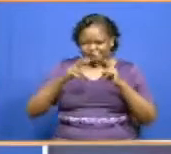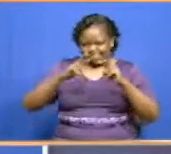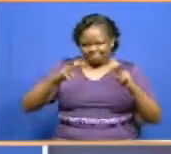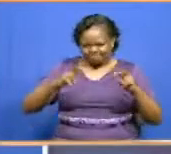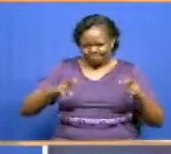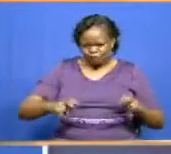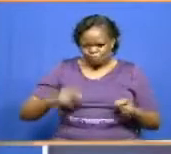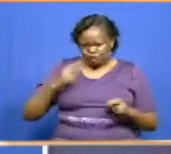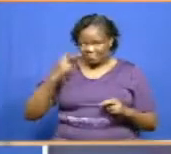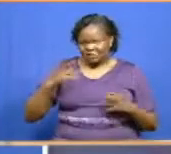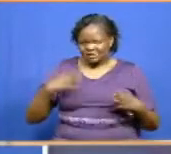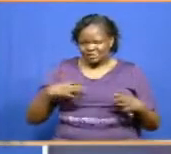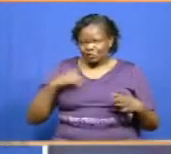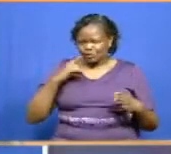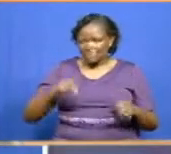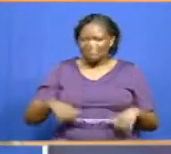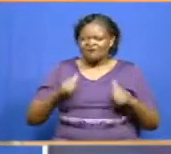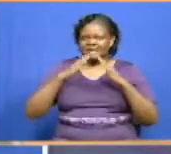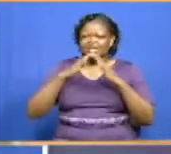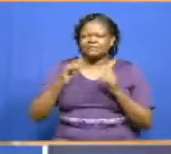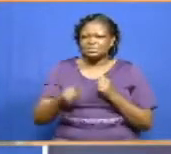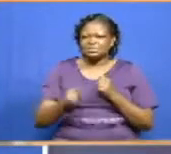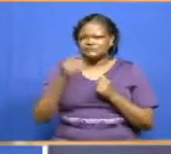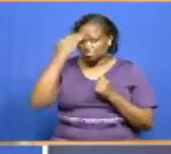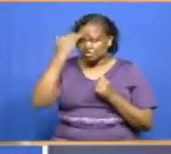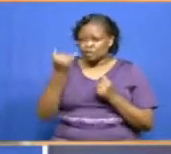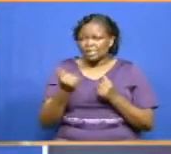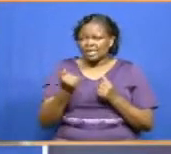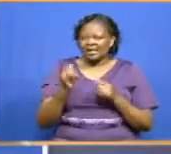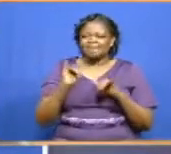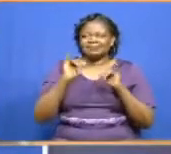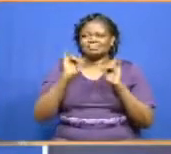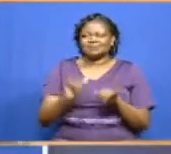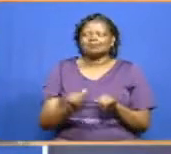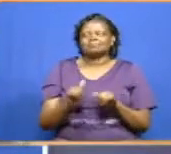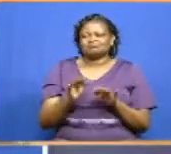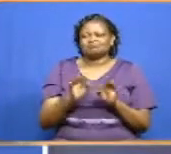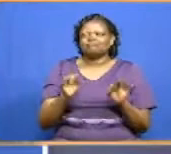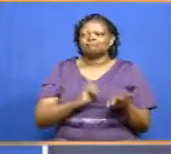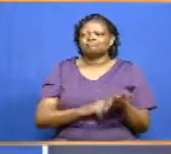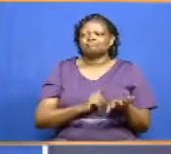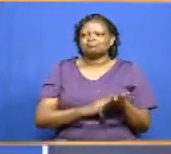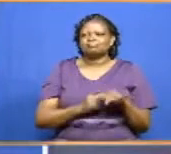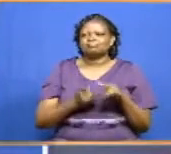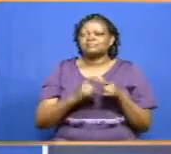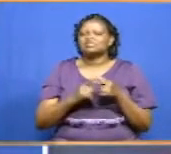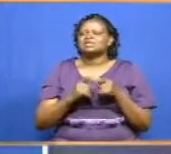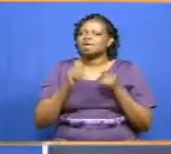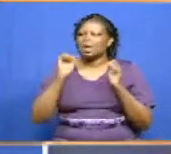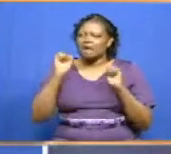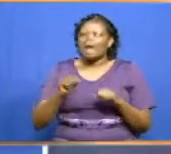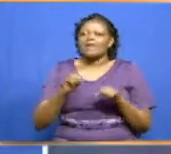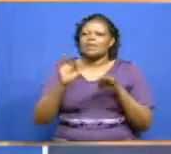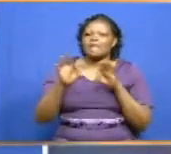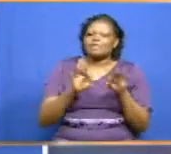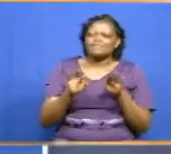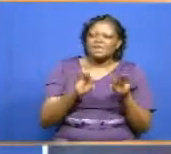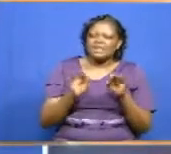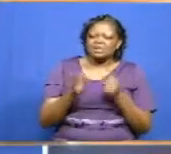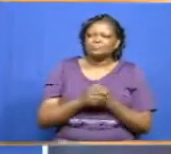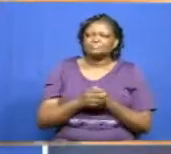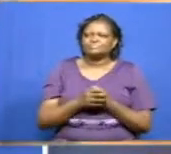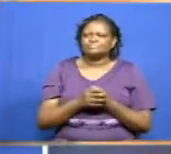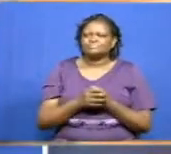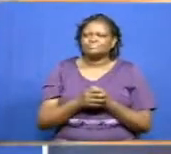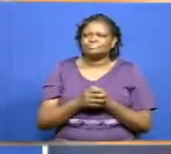Tunataka tupate yule mtu alikuwa anaishi kwa hiyo nyumba, sababu tumeambiwa amekaa hapo kama miezi 3 iliyopita. Ndio aweze kutupatia yeye